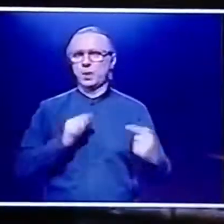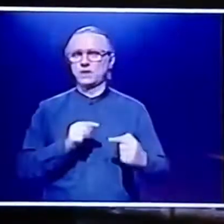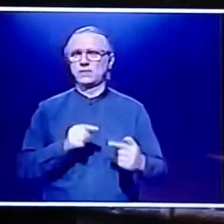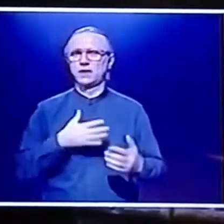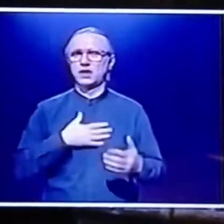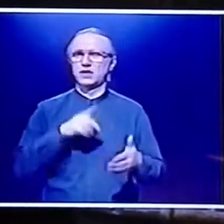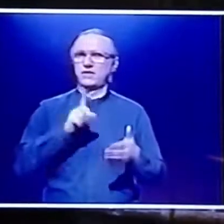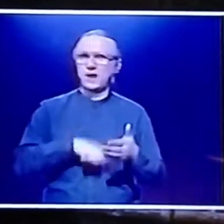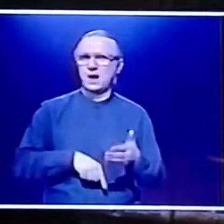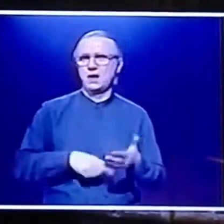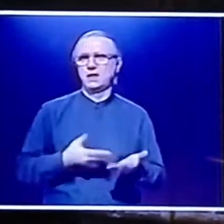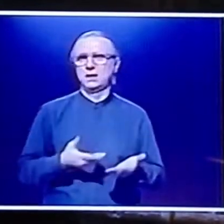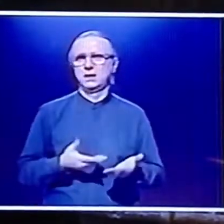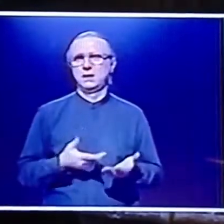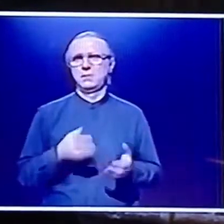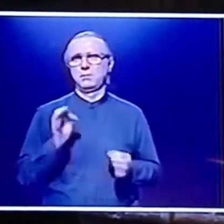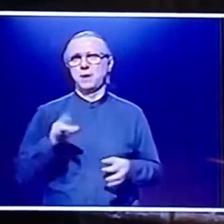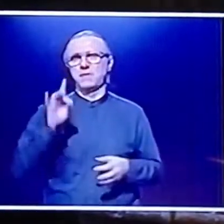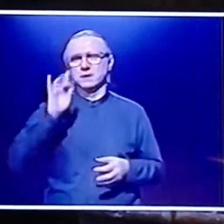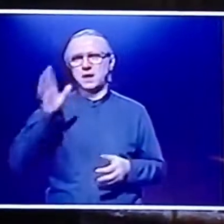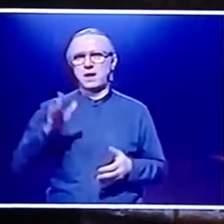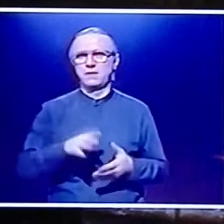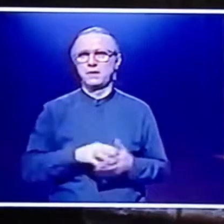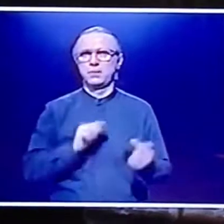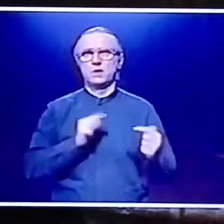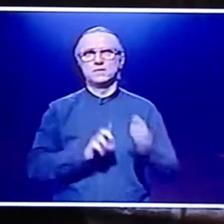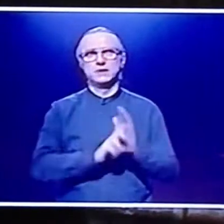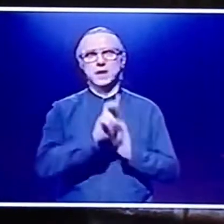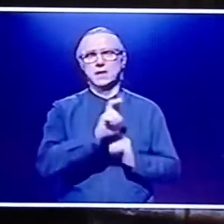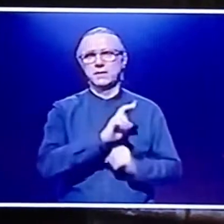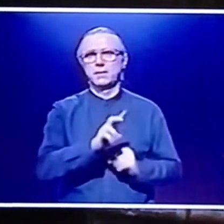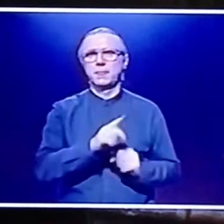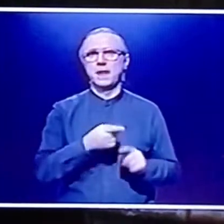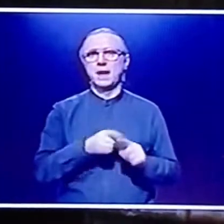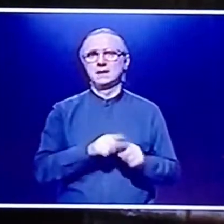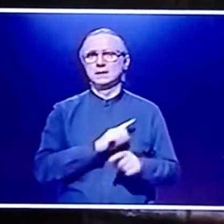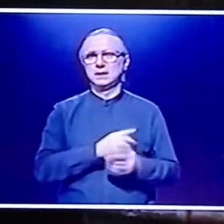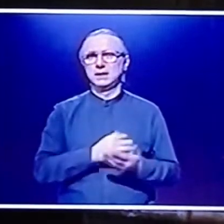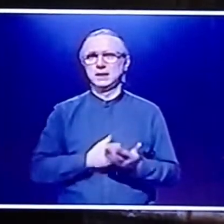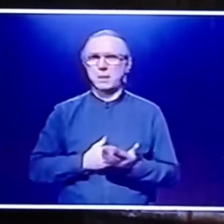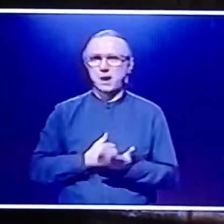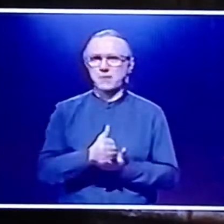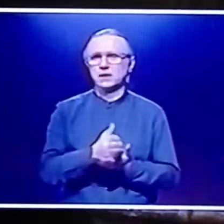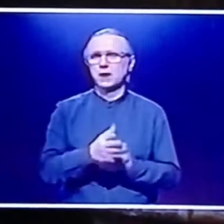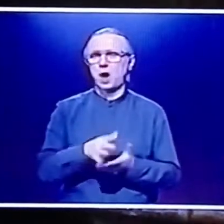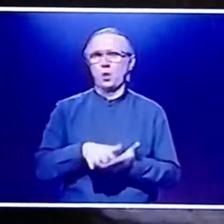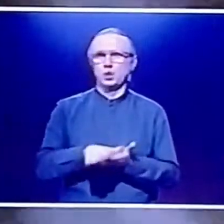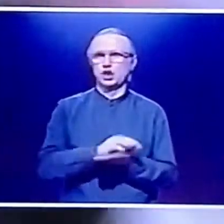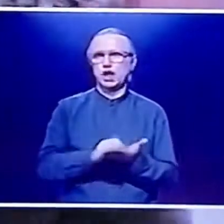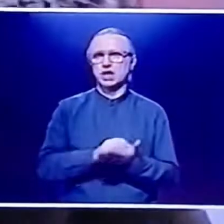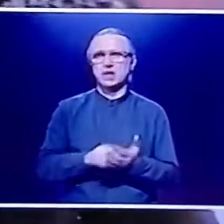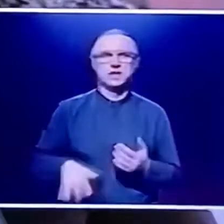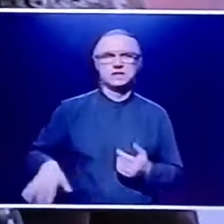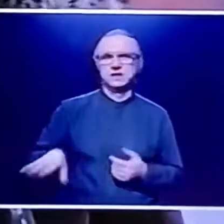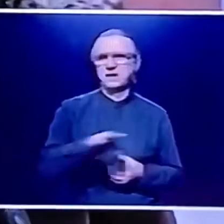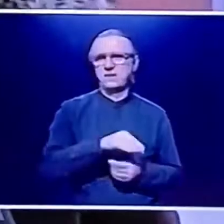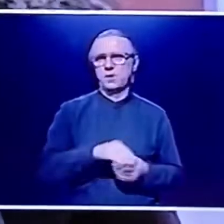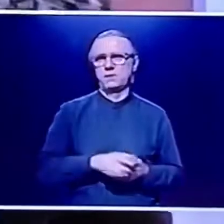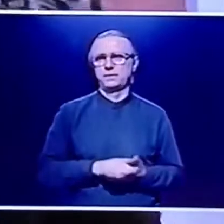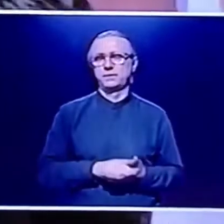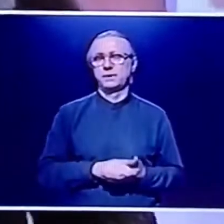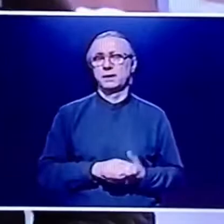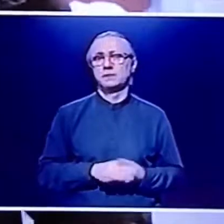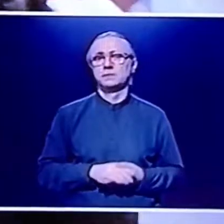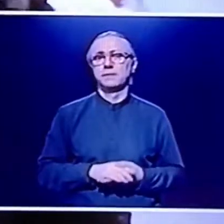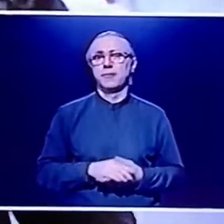против религии православной, против церкви, они направлены на уничтожение всего и вся. Архимандрит